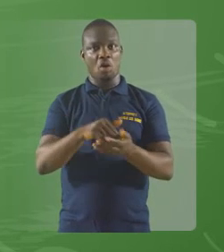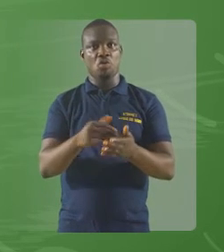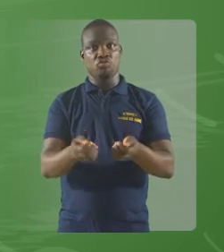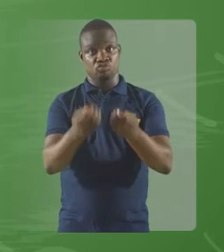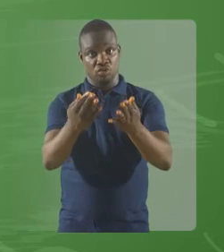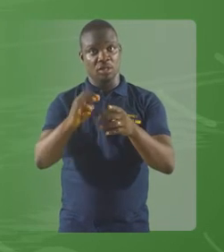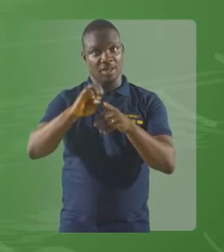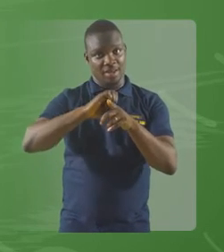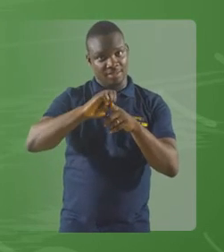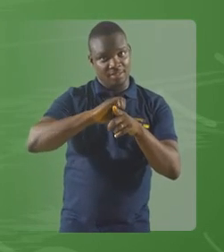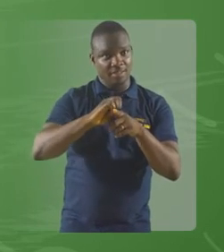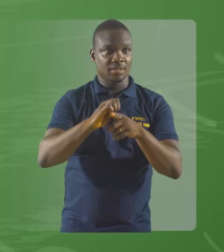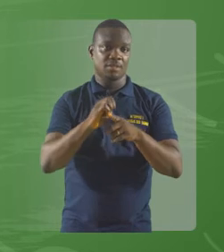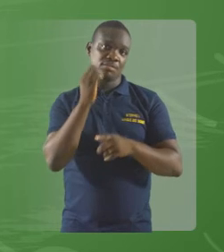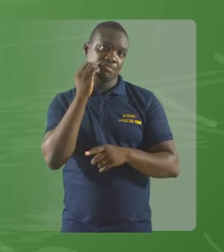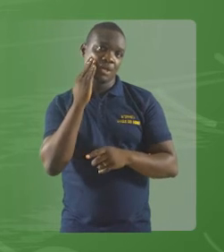de maison.